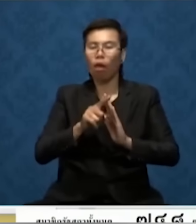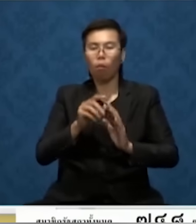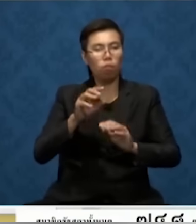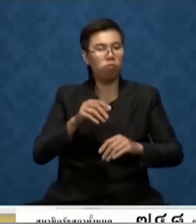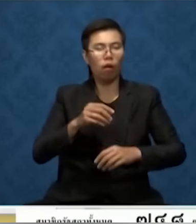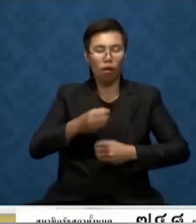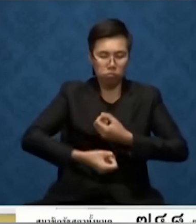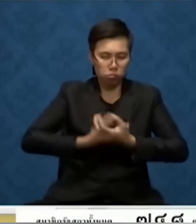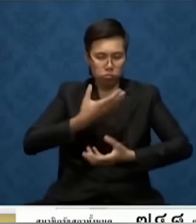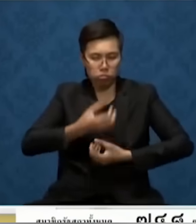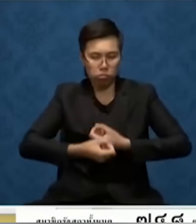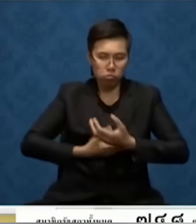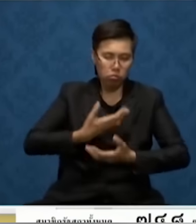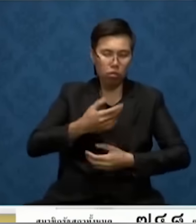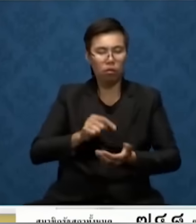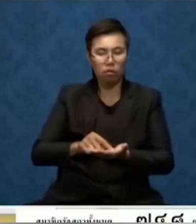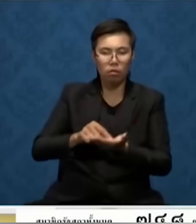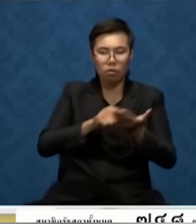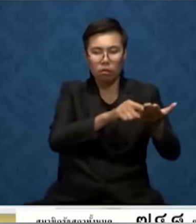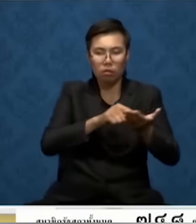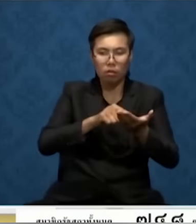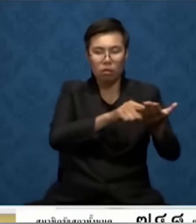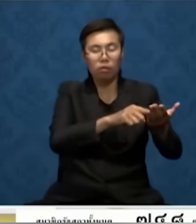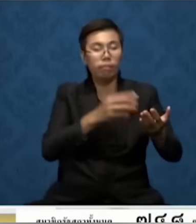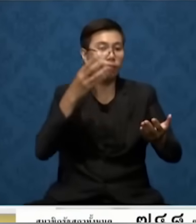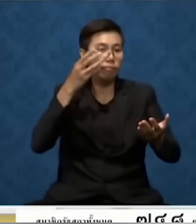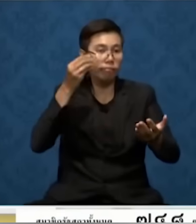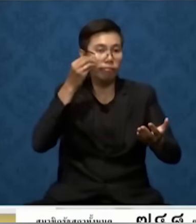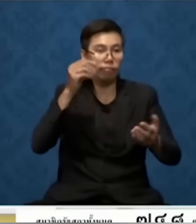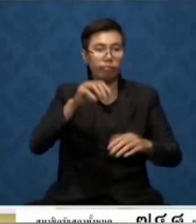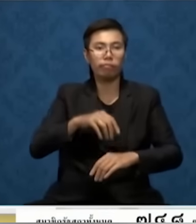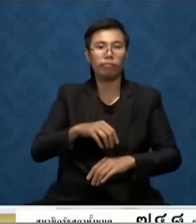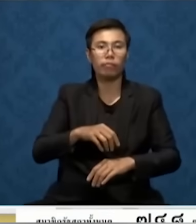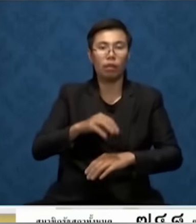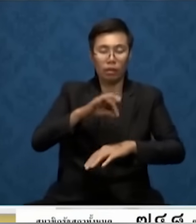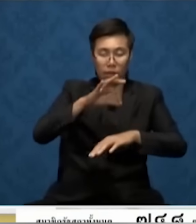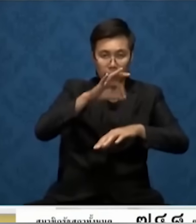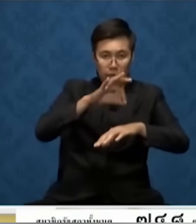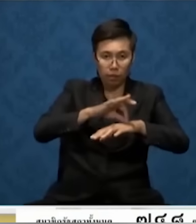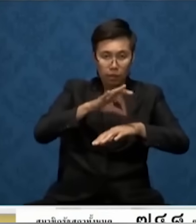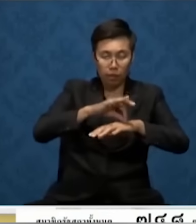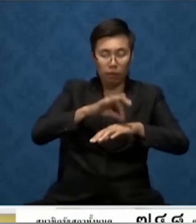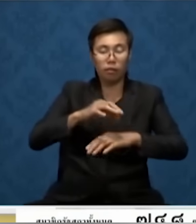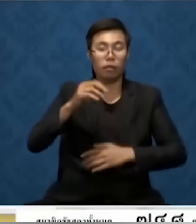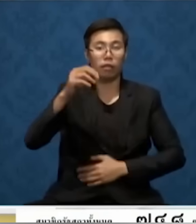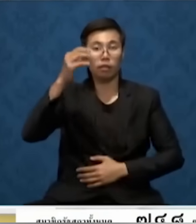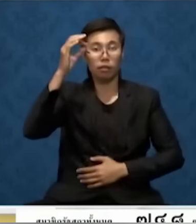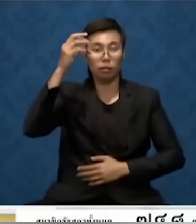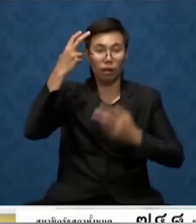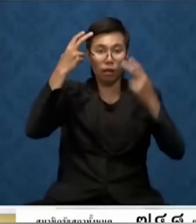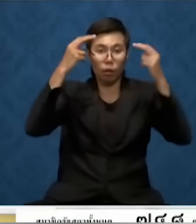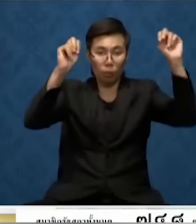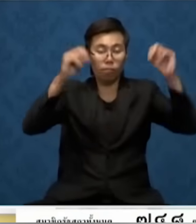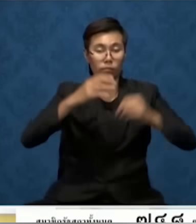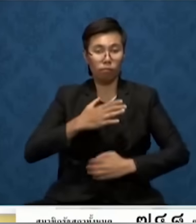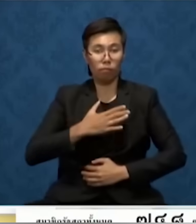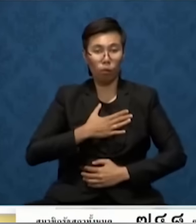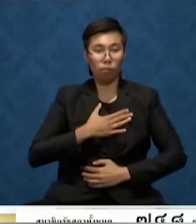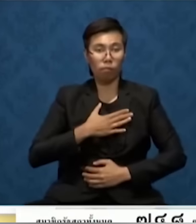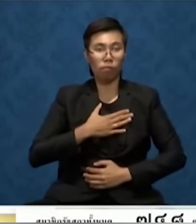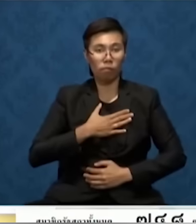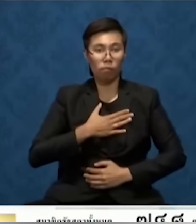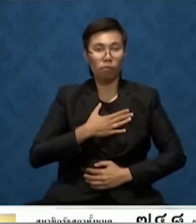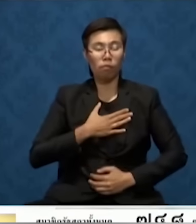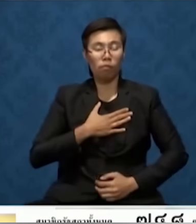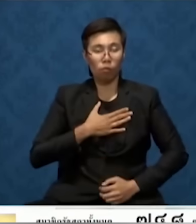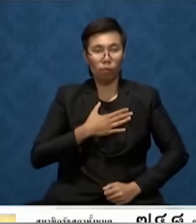สนอคุณพิธาลิ้มเจริญรัตน์มาดำรงตำแหน่งนายกรัฐมนตรีเมื่อสัปดาห์ที่ผ่านมาซึ่งผมในฐานะสมา